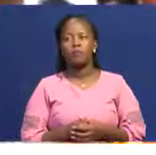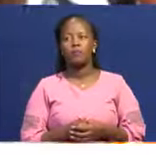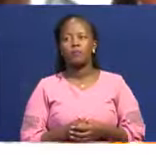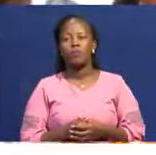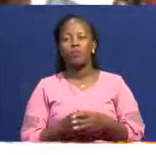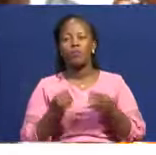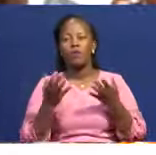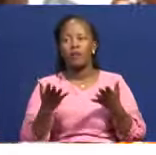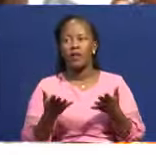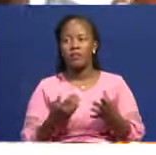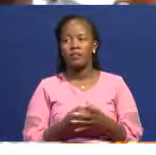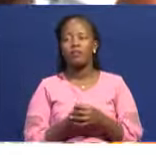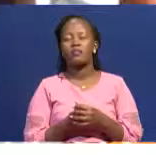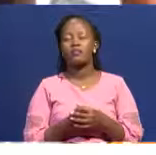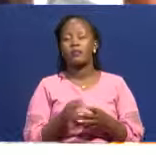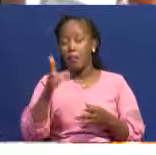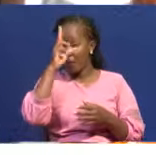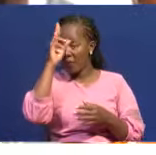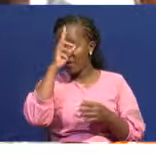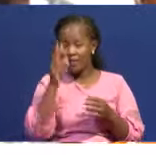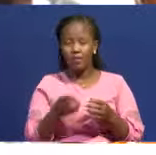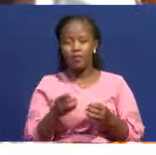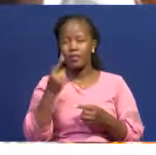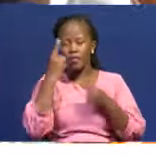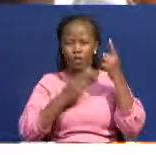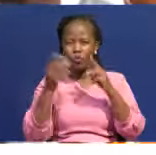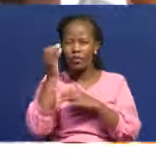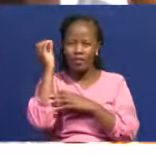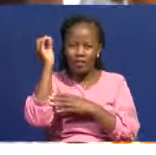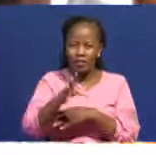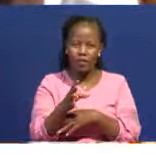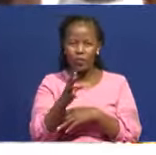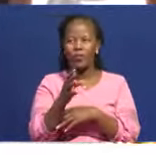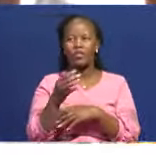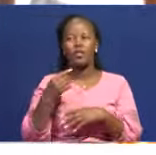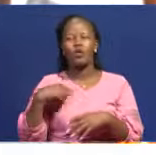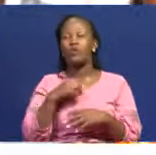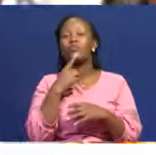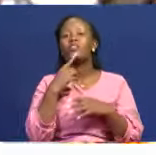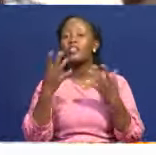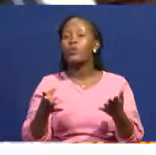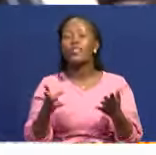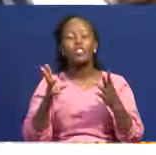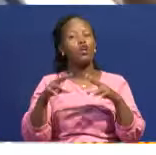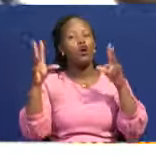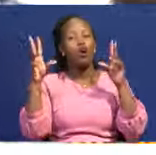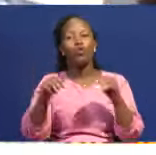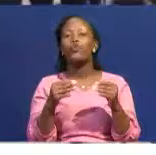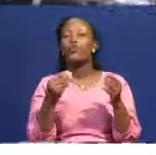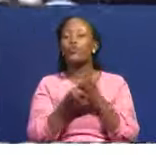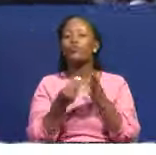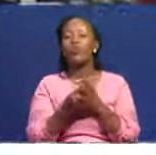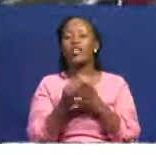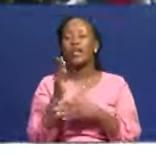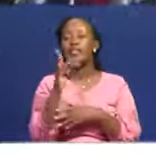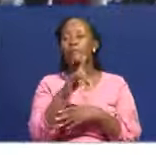Wanajipiga tear gas, wanakula tear gas yao. Sisi tumesimama na tunasema no to finance bill